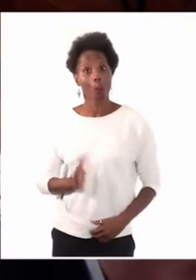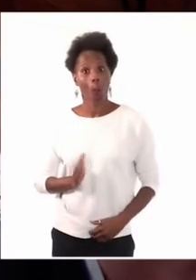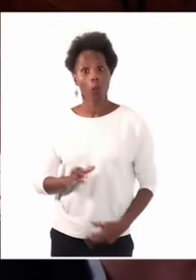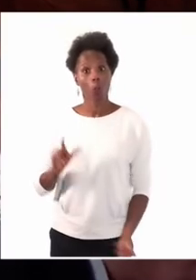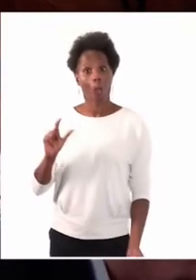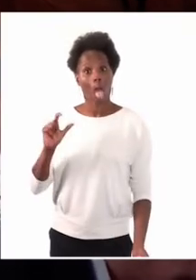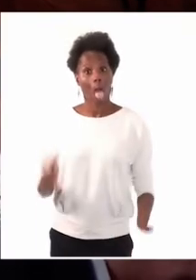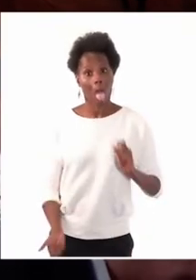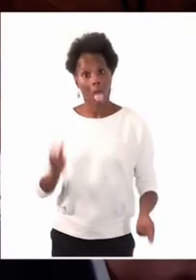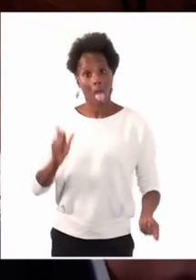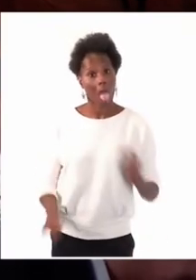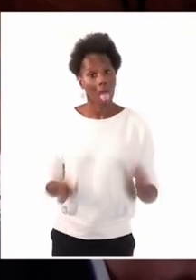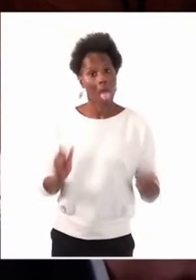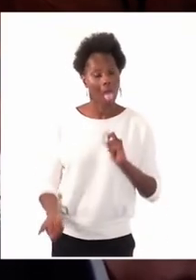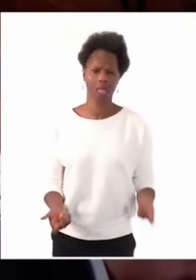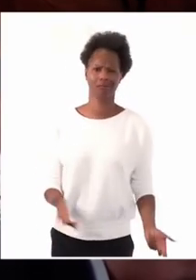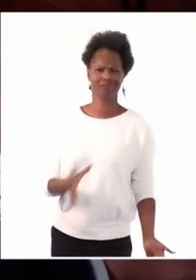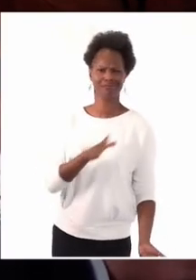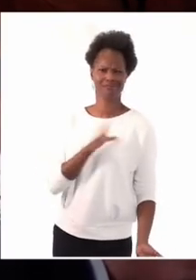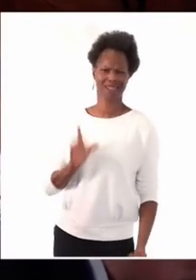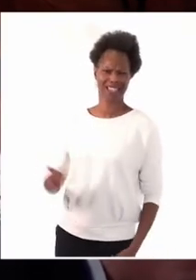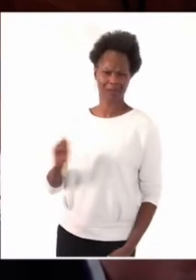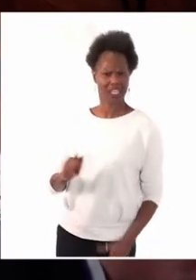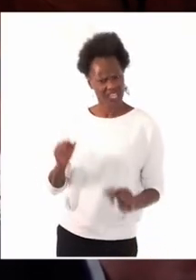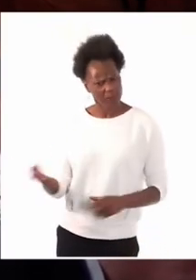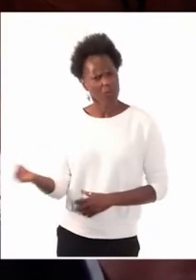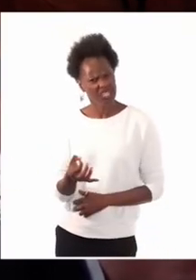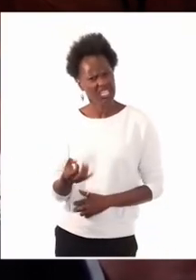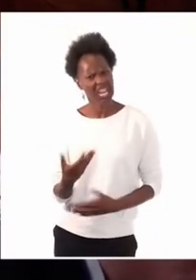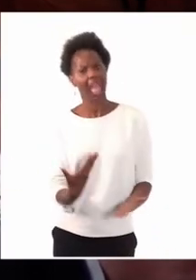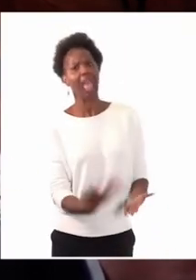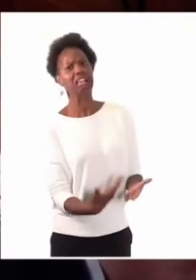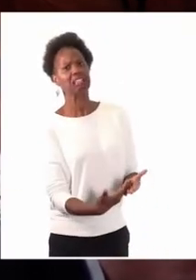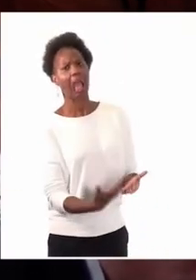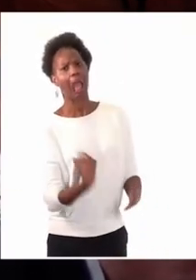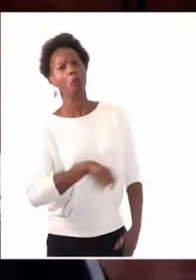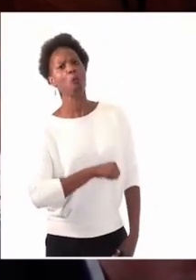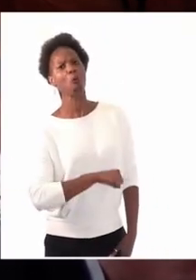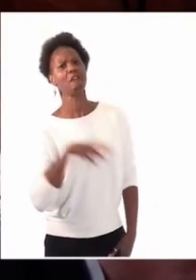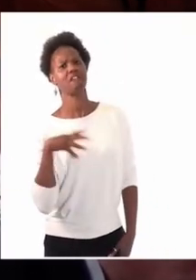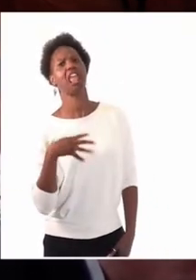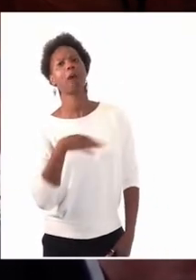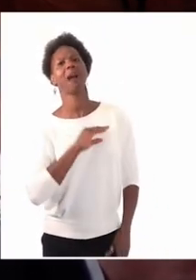Bichet, que vous pouvez être fièrement de dire « ça aussi, on l'a fait ». Je vous remercie.